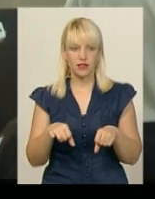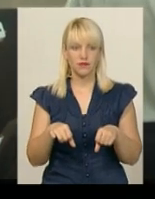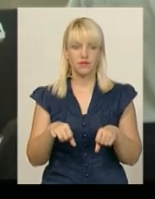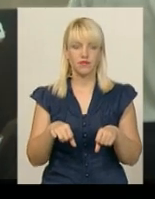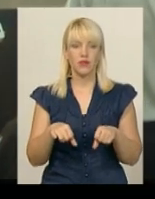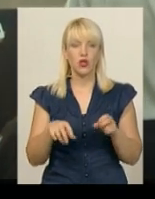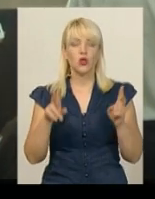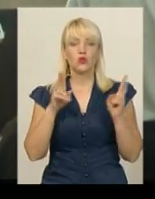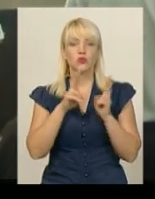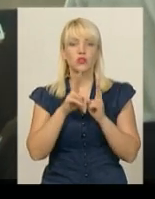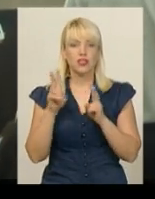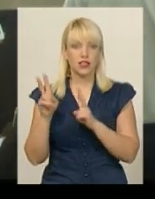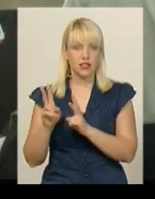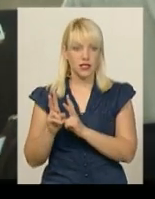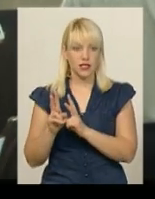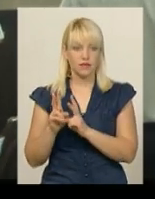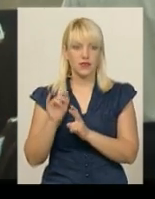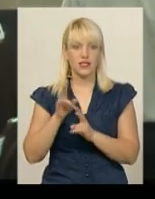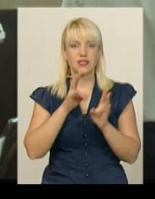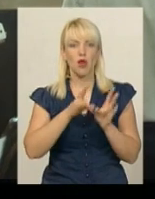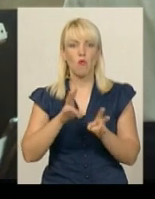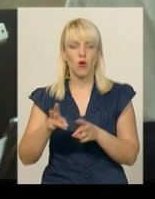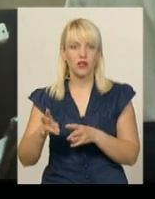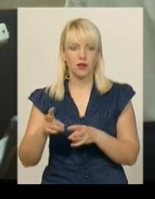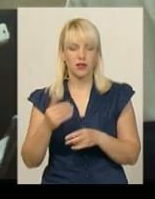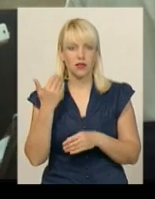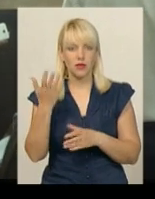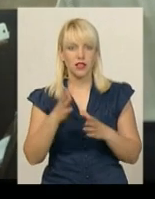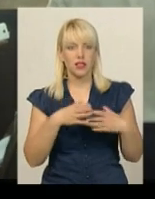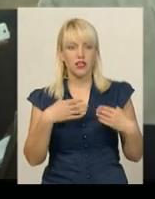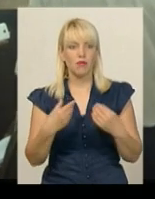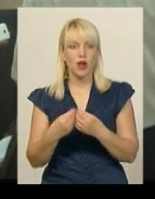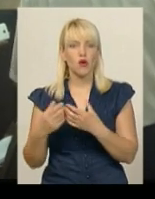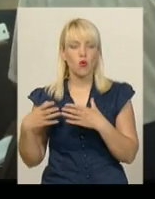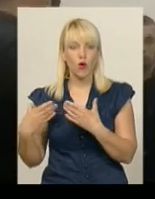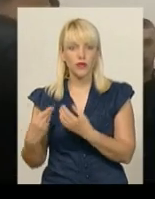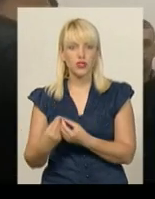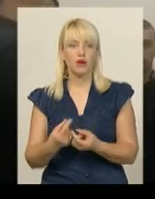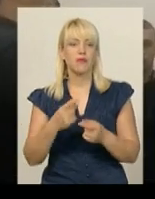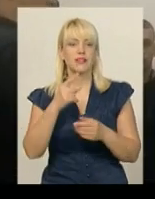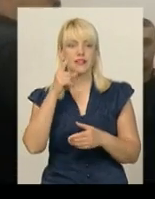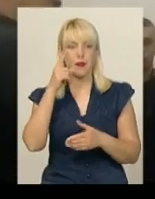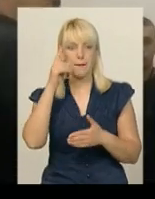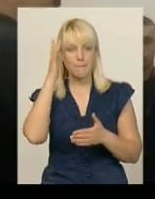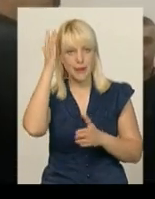можливість зустрітися з потерпілими, їхніми родичами з метою